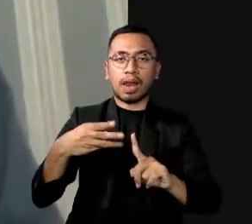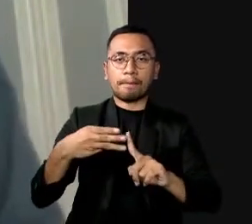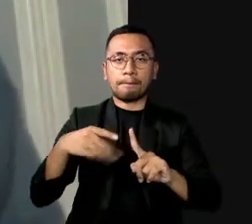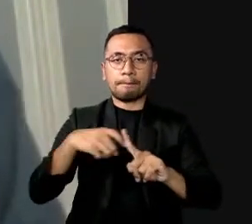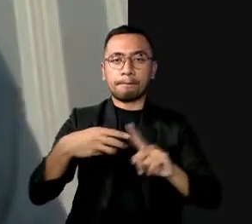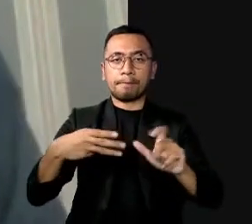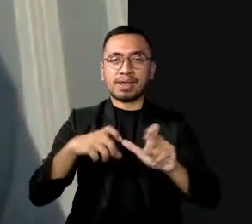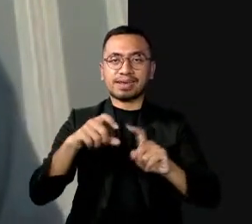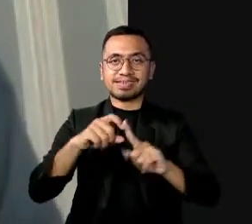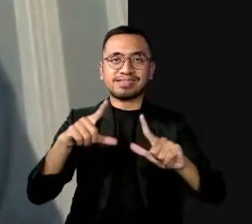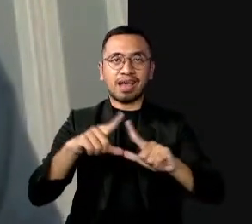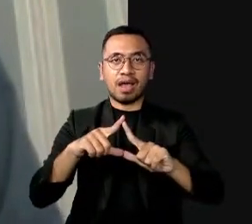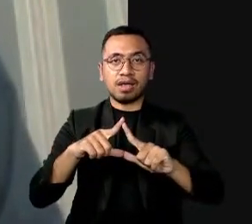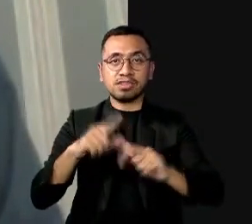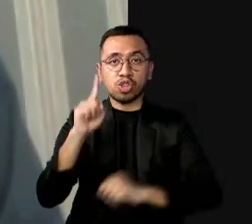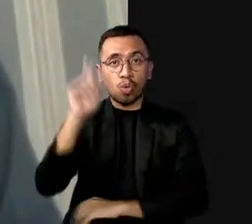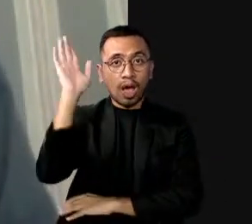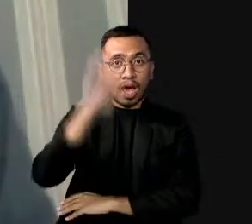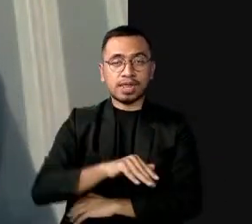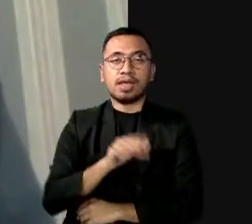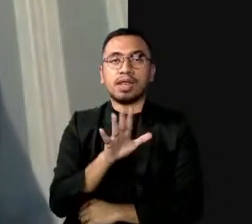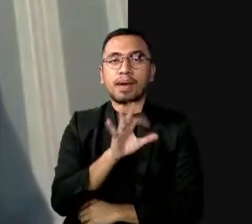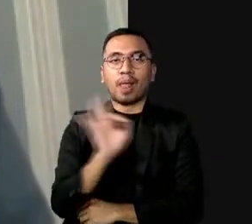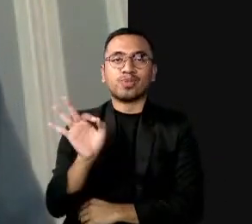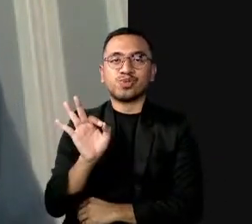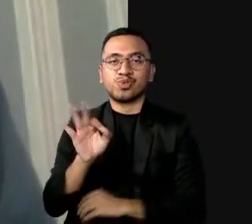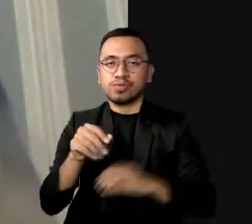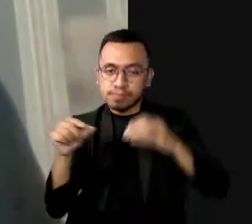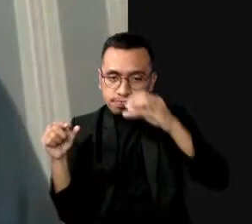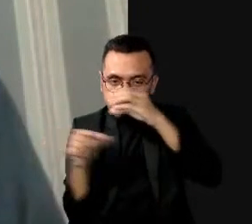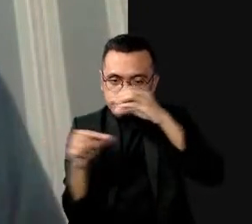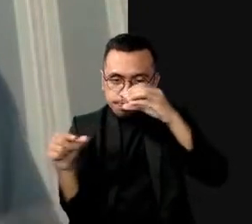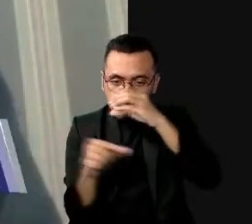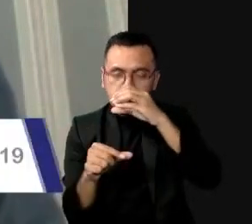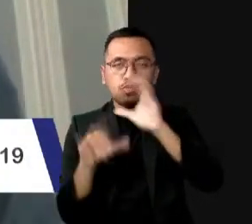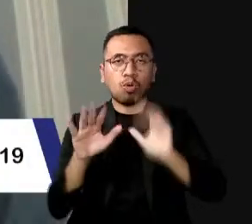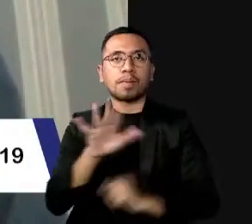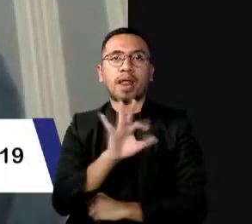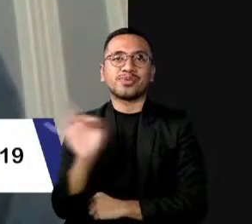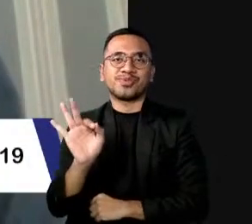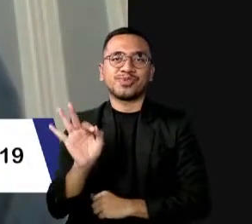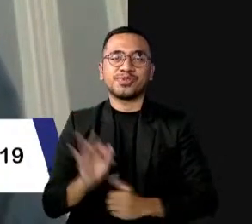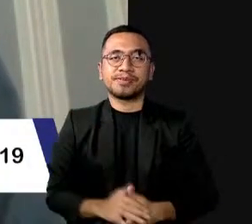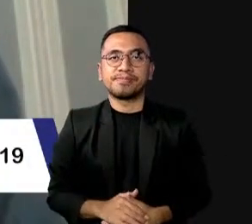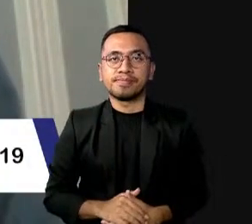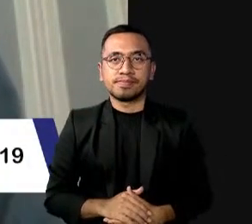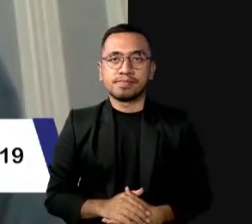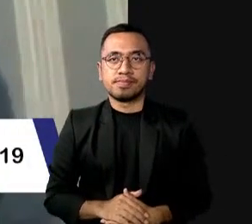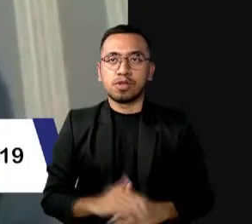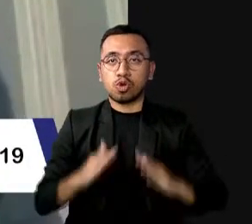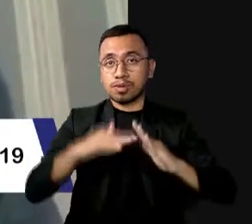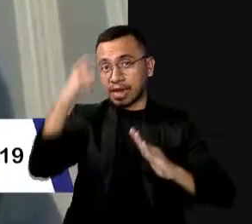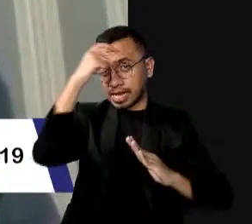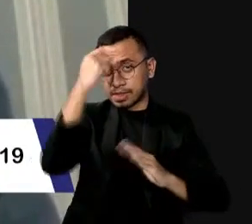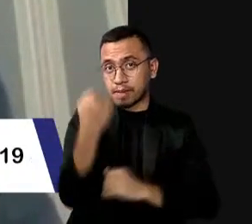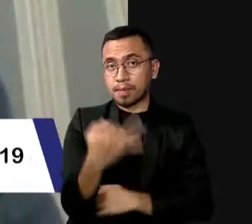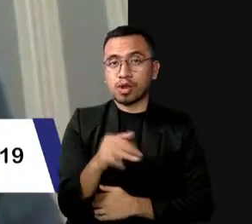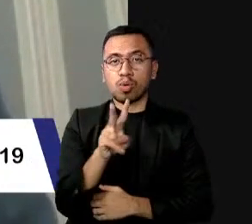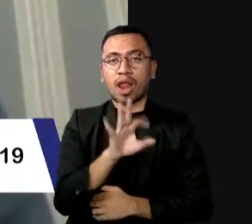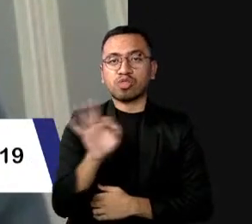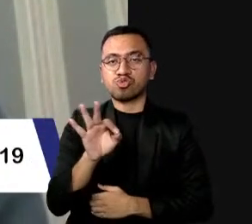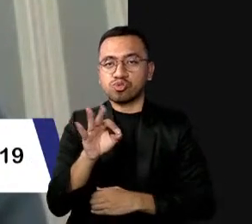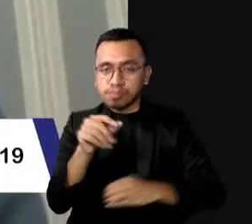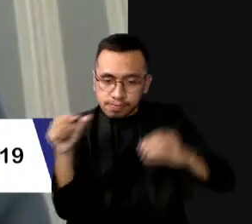mampu memang 500 eh apa sampel yang diperiksa dan coba Apa x-sub itu sekitar